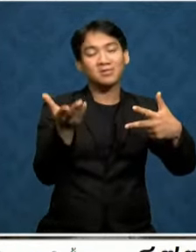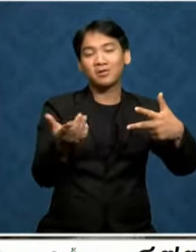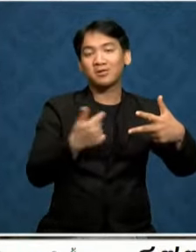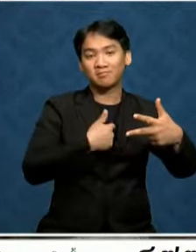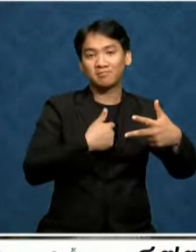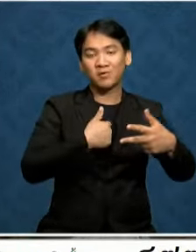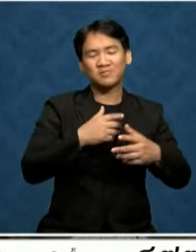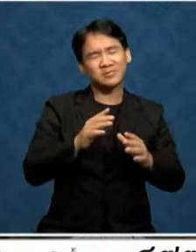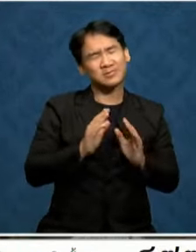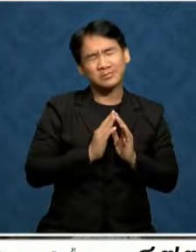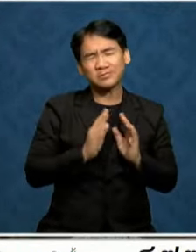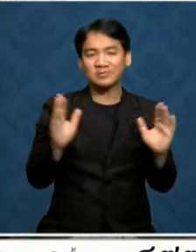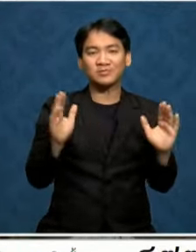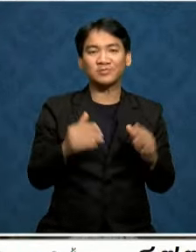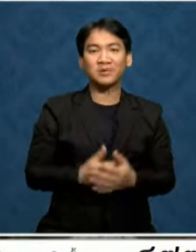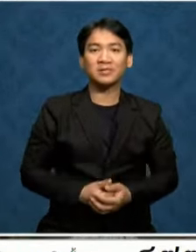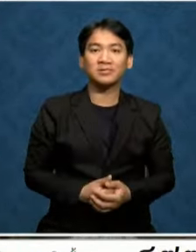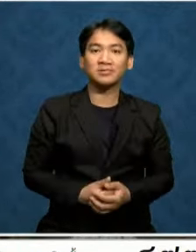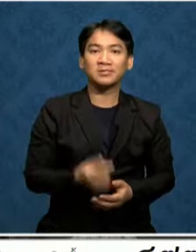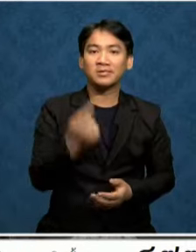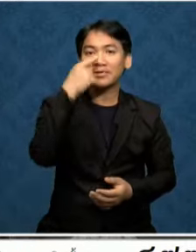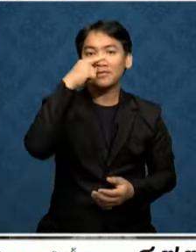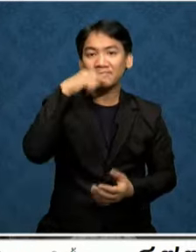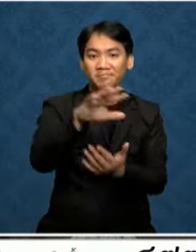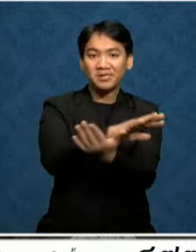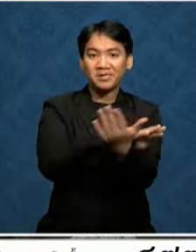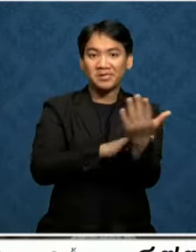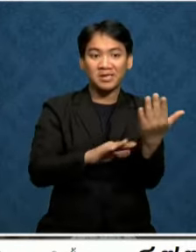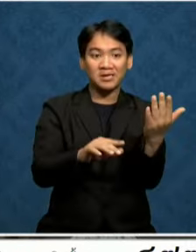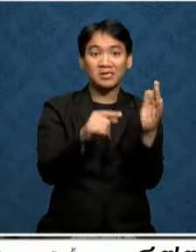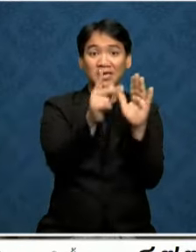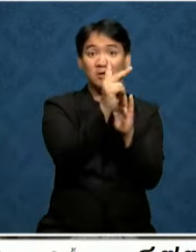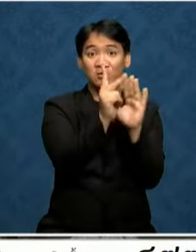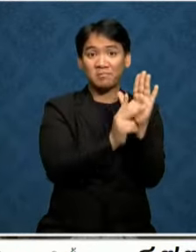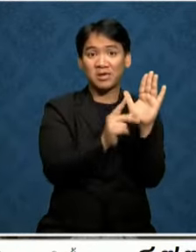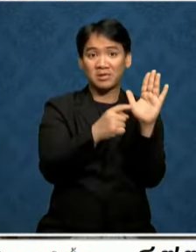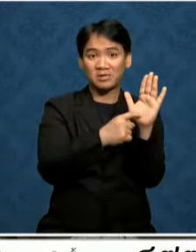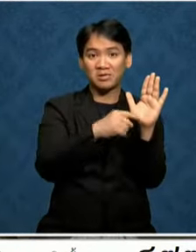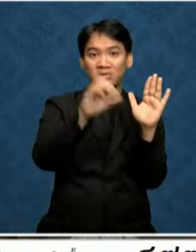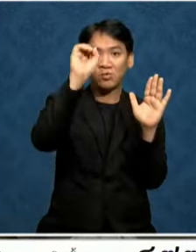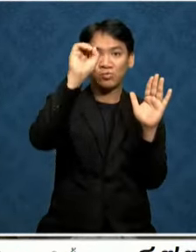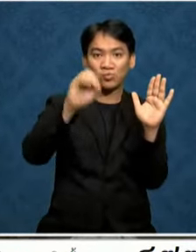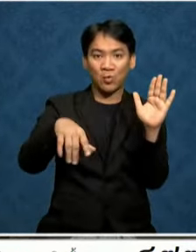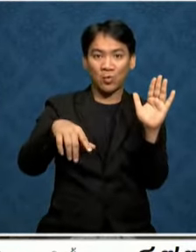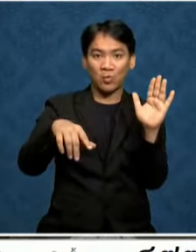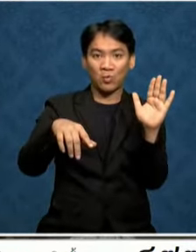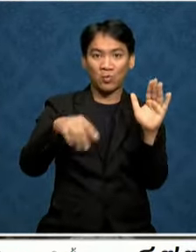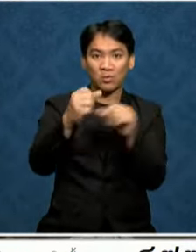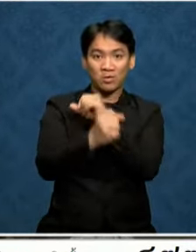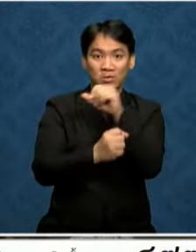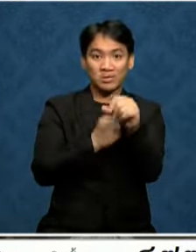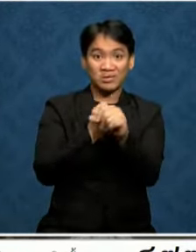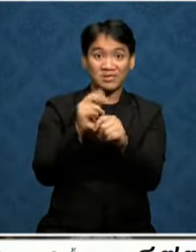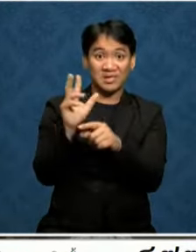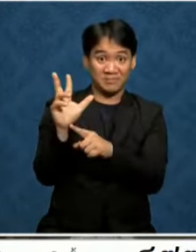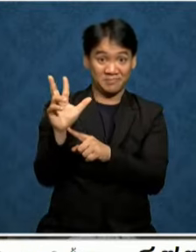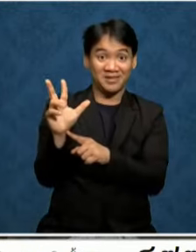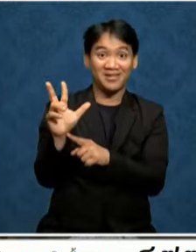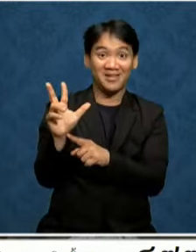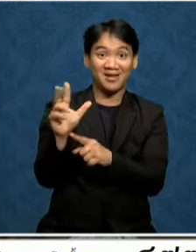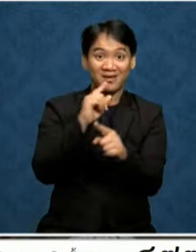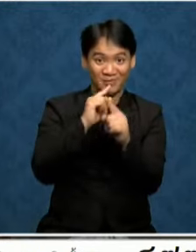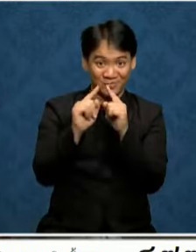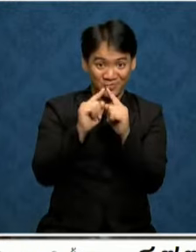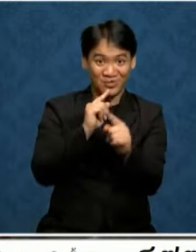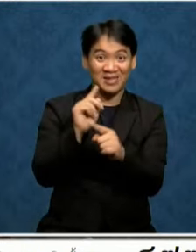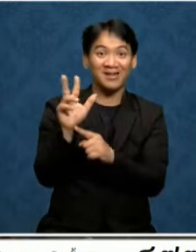มอย่างสูงนะครับเพราะผมคิดว่าประเทศไทยถ้าร่างนี้ตกไปเนี่ยเราจะมาคุยกันอีกครั้งก็อีก3ปีเนาะกว่าจะเข้